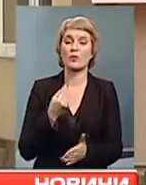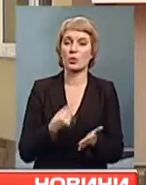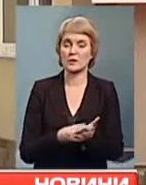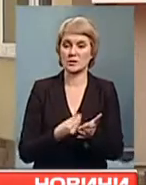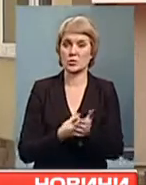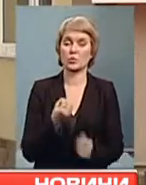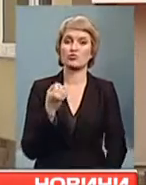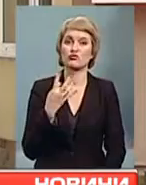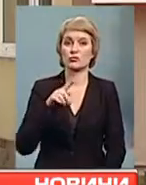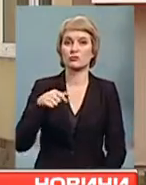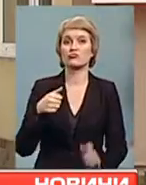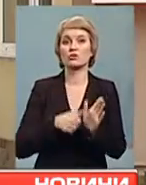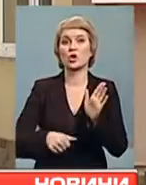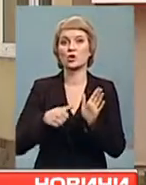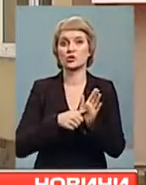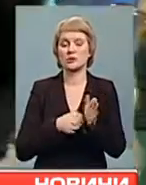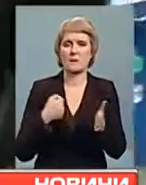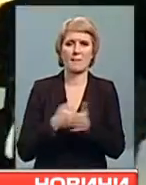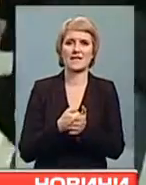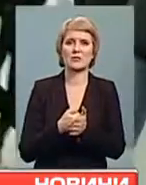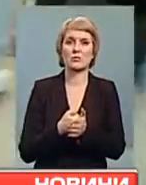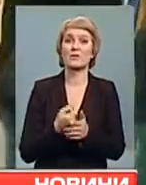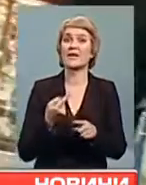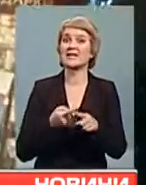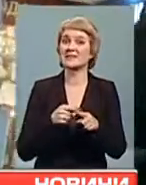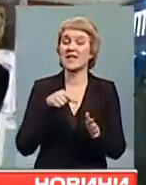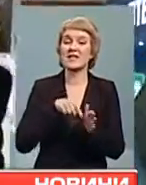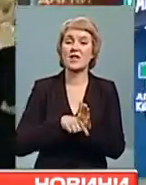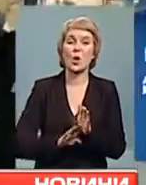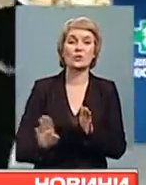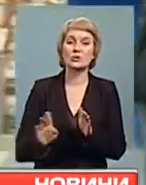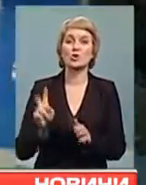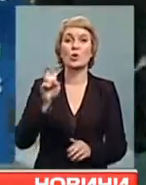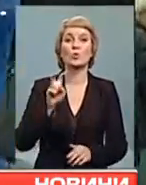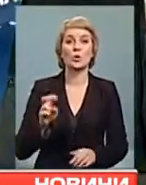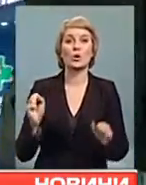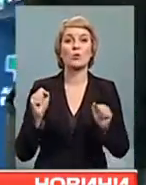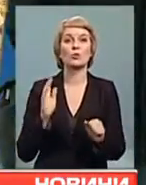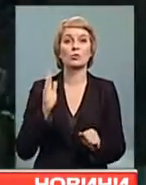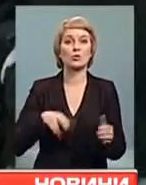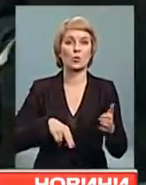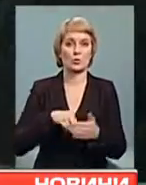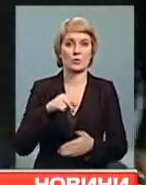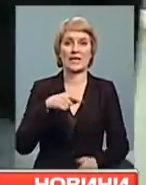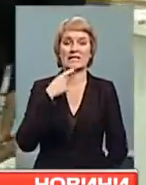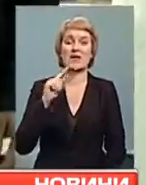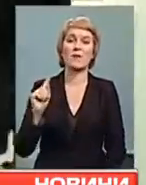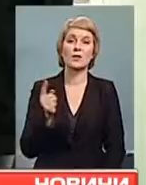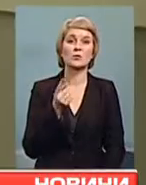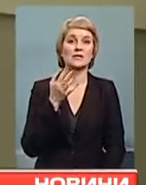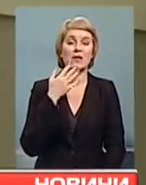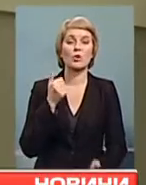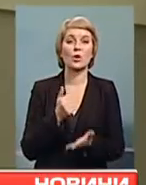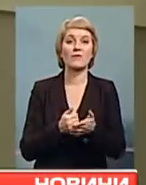ціною – 14,66 максимум. Однак це не означає, що долари можна буде купити, заявив Першому національному